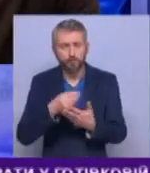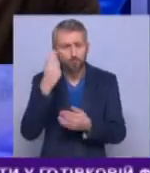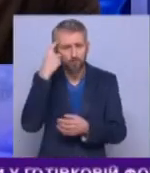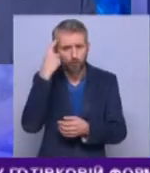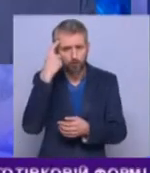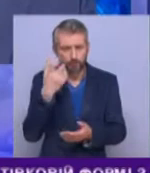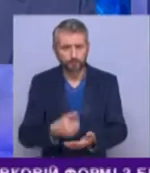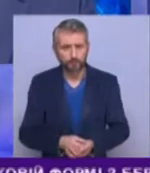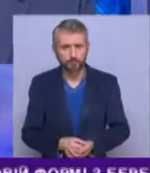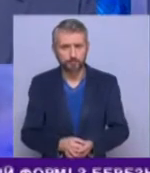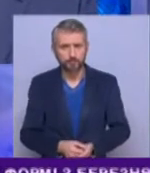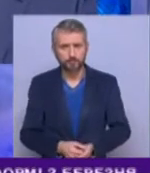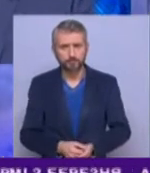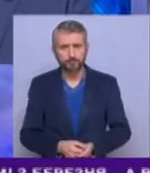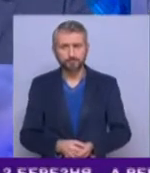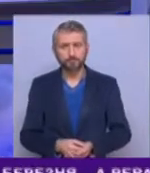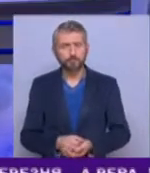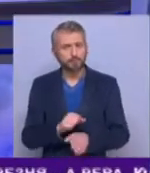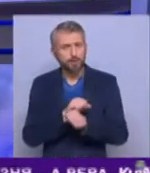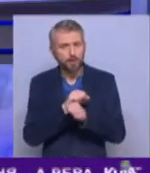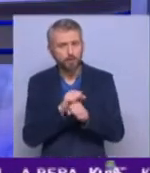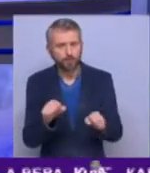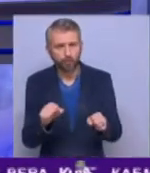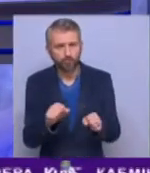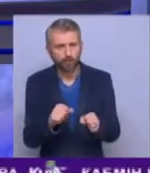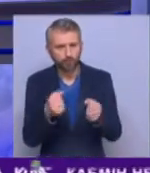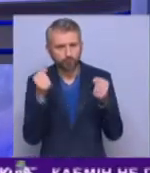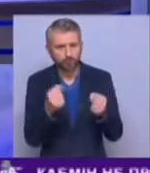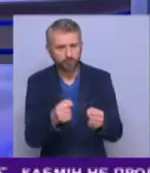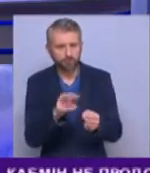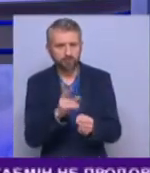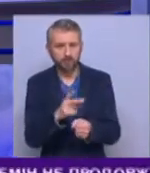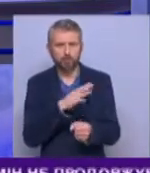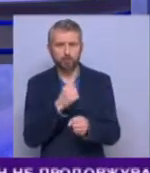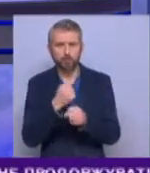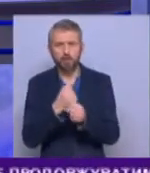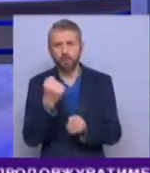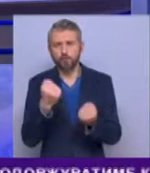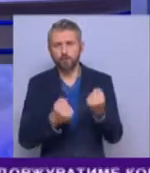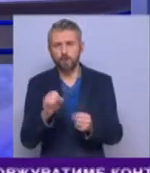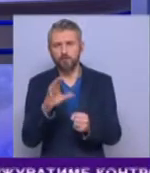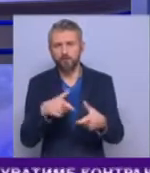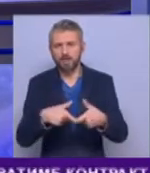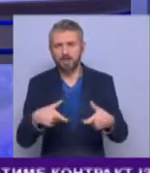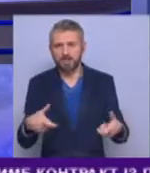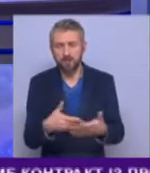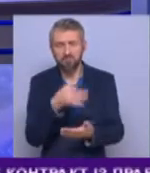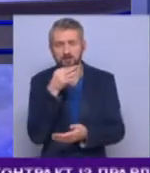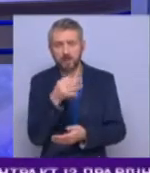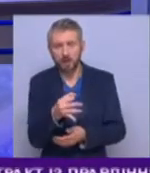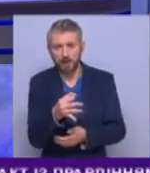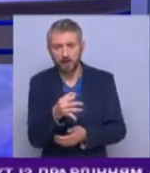пане Олеже. Про що ви говорите? А не можна поставити рамки дійсно, от як зробили з автомобілями на європейській реєстрації?